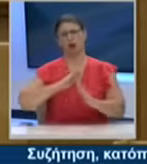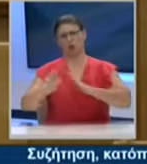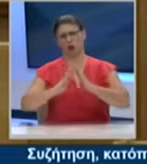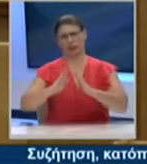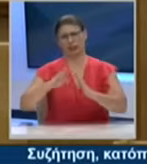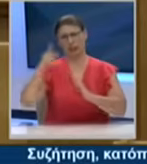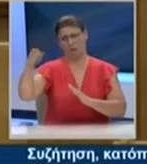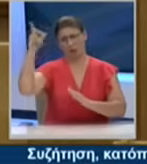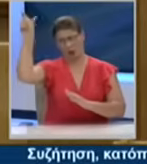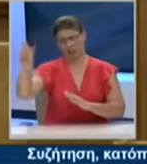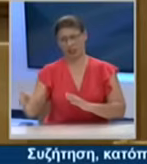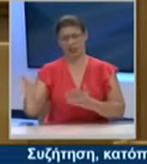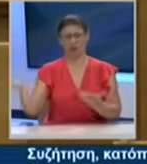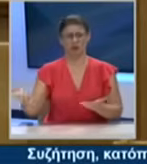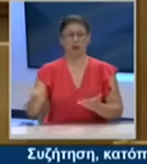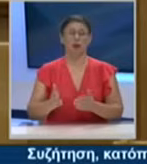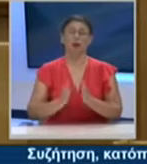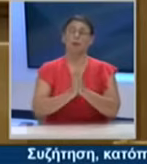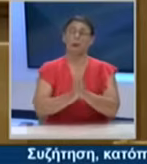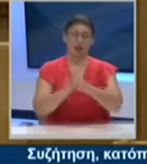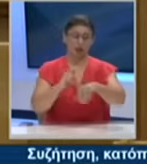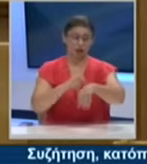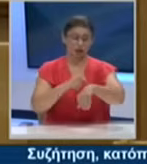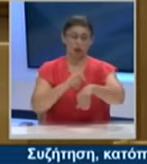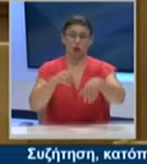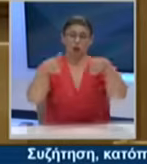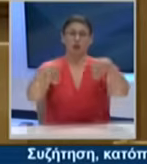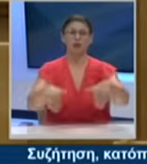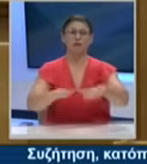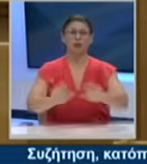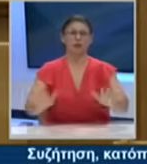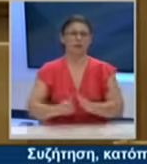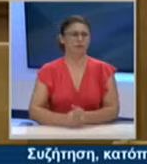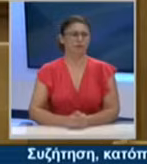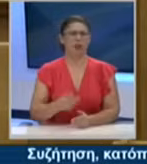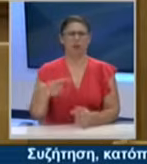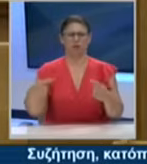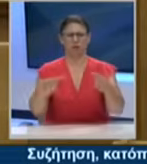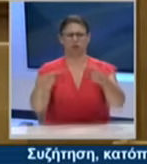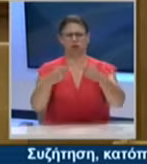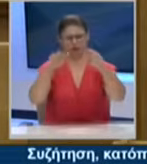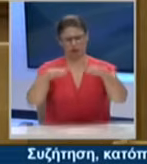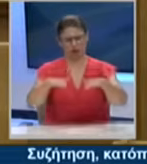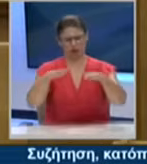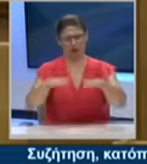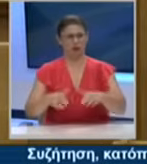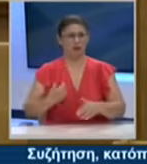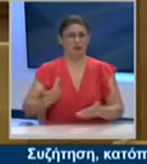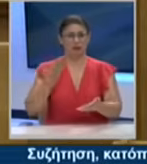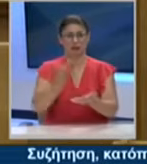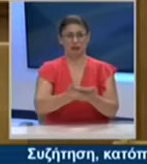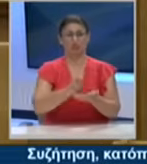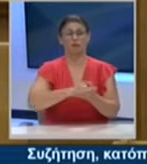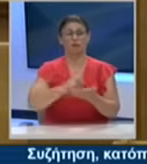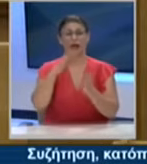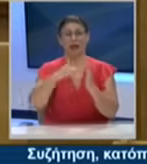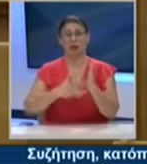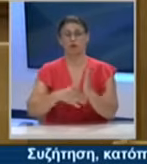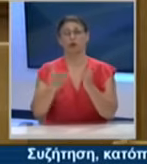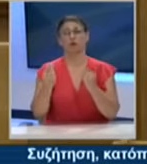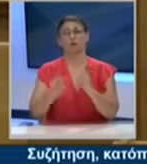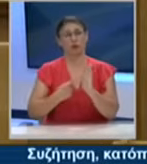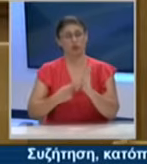Και παρακαλώ να τηρηθεί ο χρόνος. Επειδή ζήτησε προτάσεις ο Πρωθυπουργός και για να πέσουν και λίγο οι τόνοι, θα καταθέσουμε, τις έχουμε καταθέσει εγγράφως πολλές φορές, μάλλον